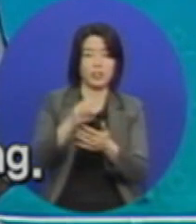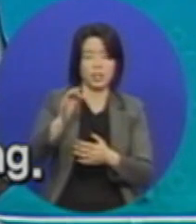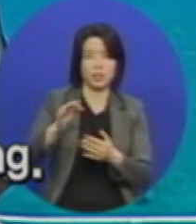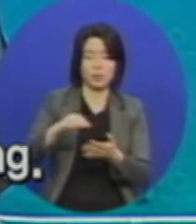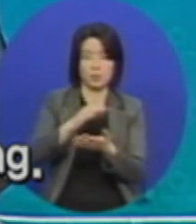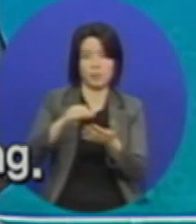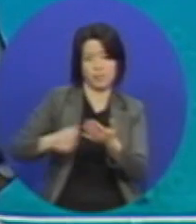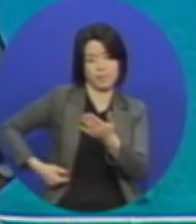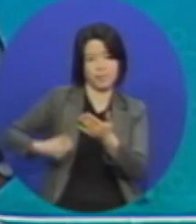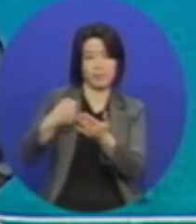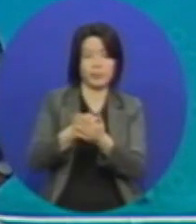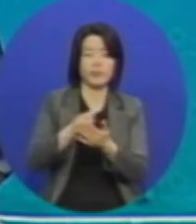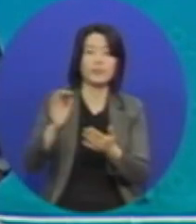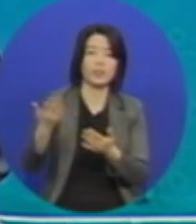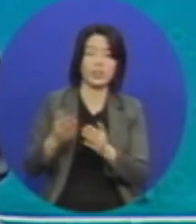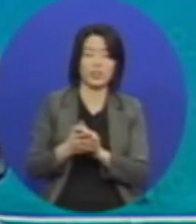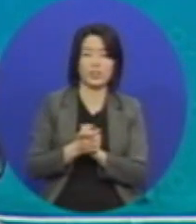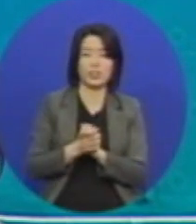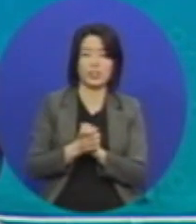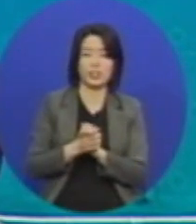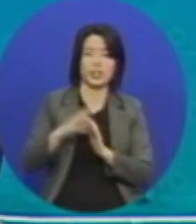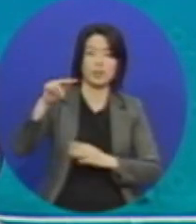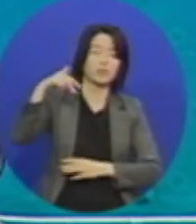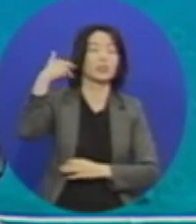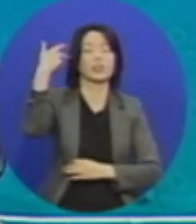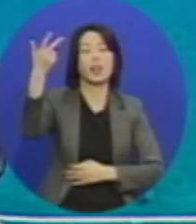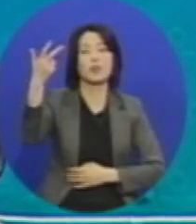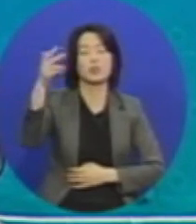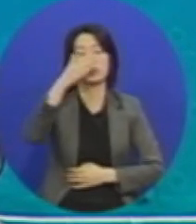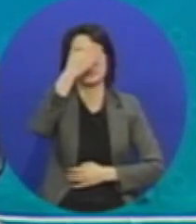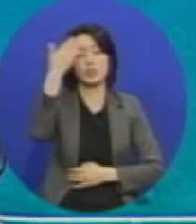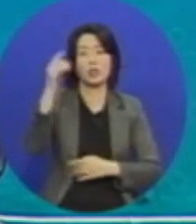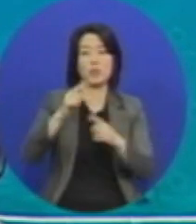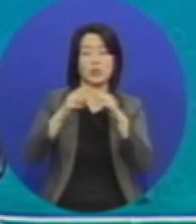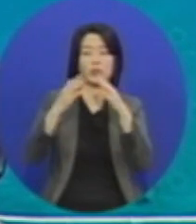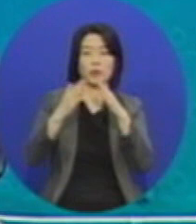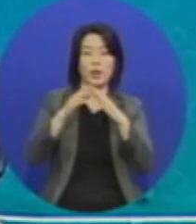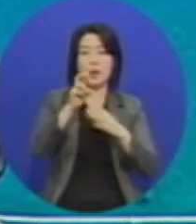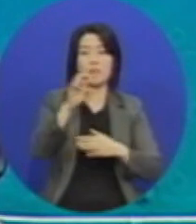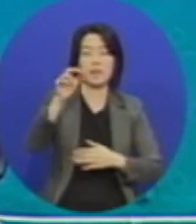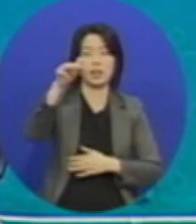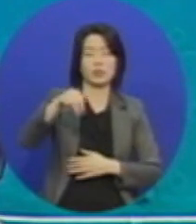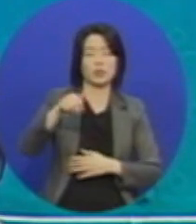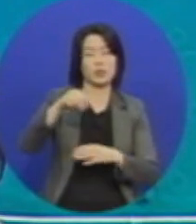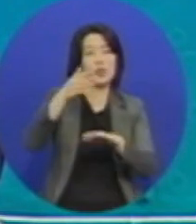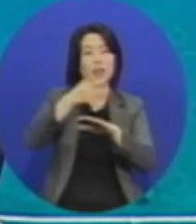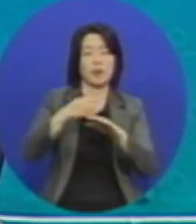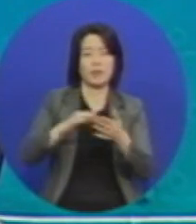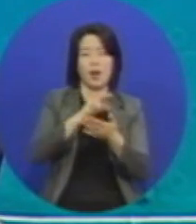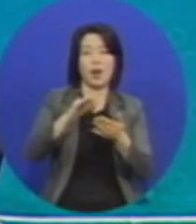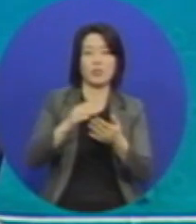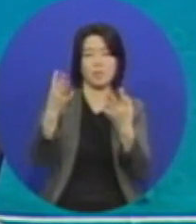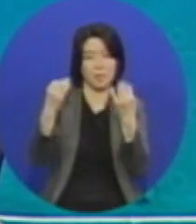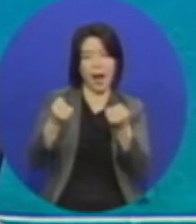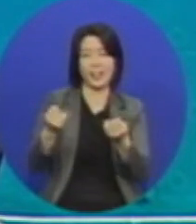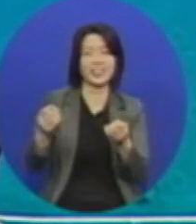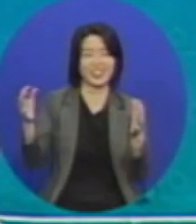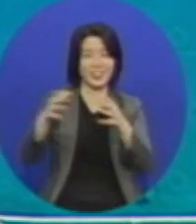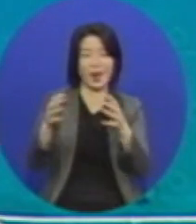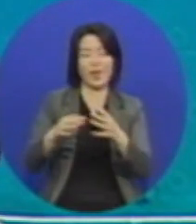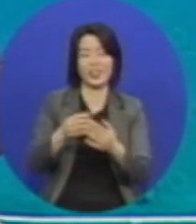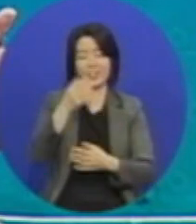했더라구요 저는 그저 다음주일 젊은이교회 맥주 감상 범위 많이 나오기를 기도하고 있어요